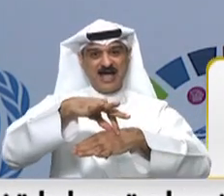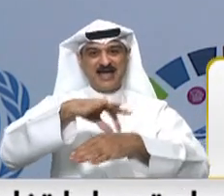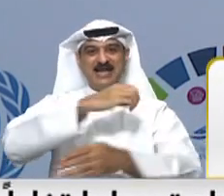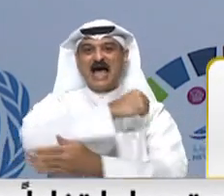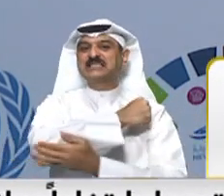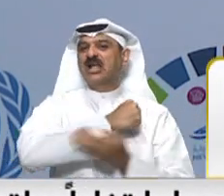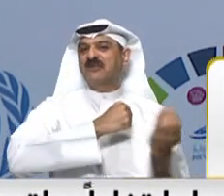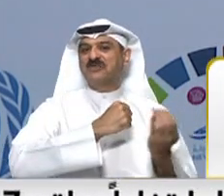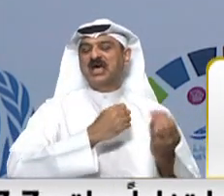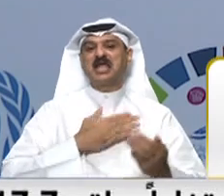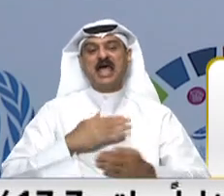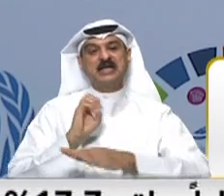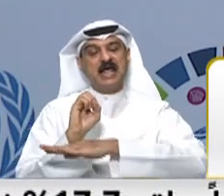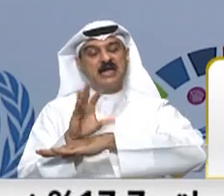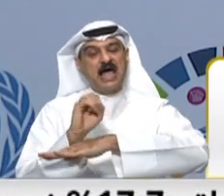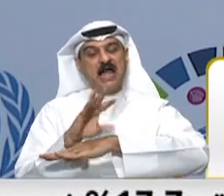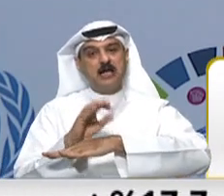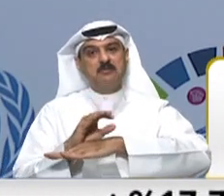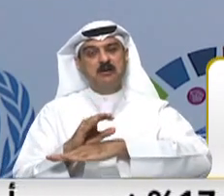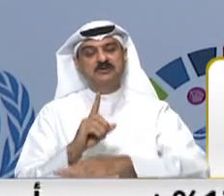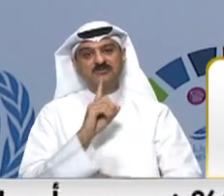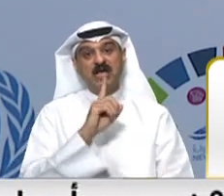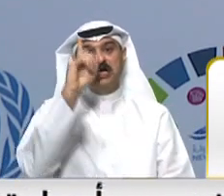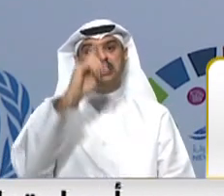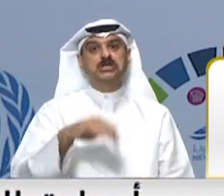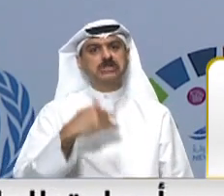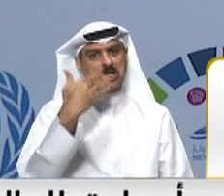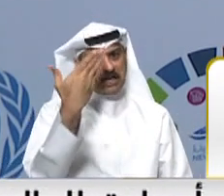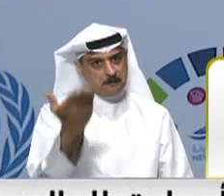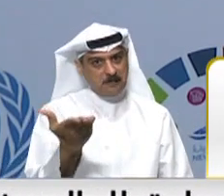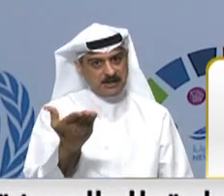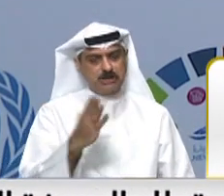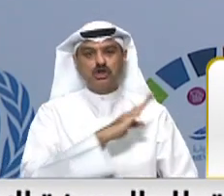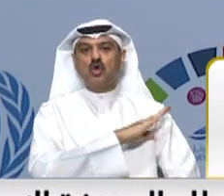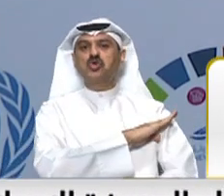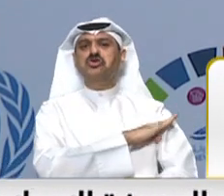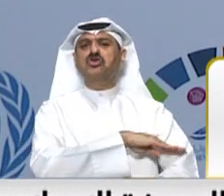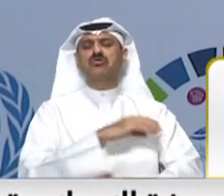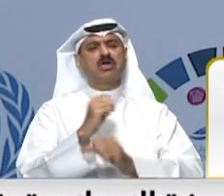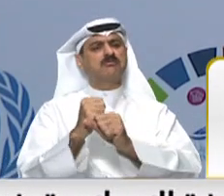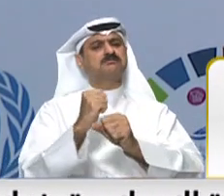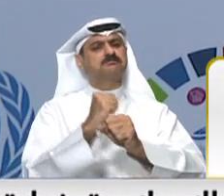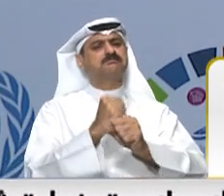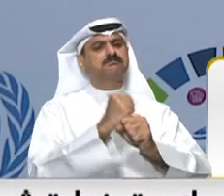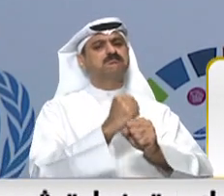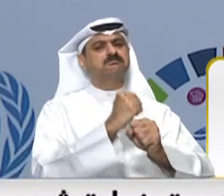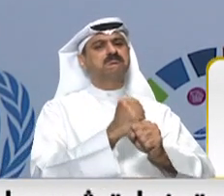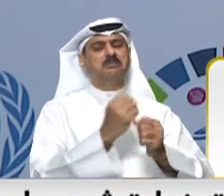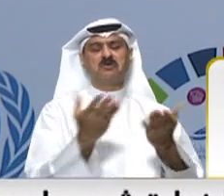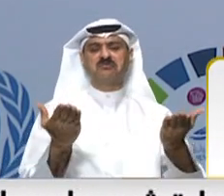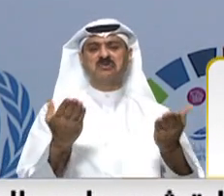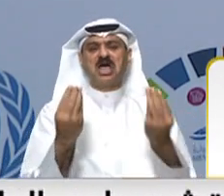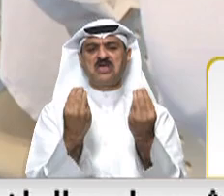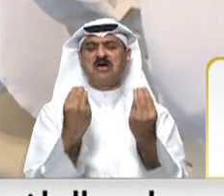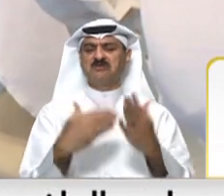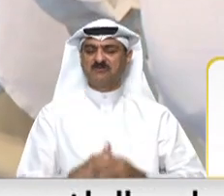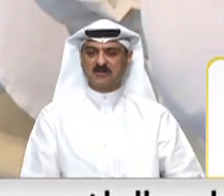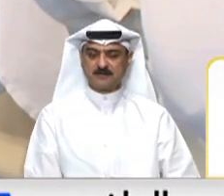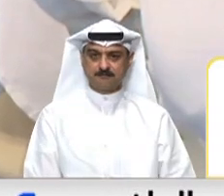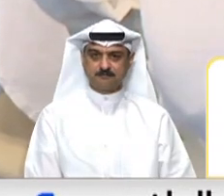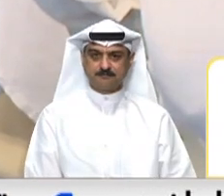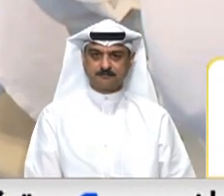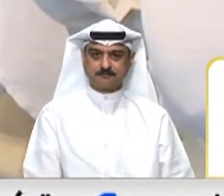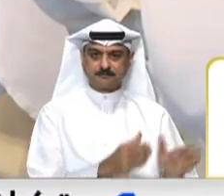الكويتيه لاسر المتعففه بحيث يتم تدريبها وتاهيل وتغطيه بعض الاحتياجات الخاصه لهذه الاسر